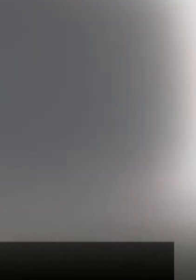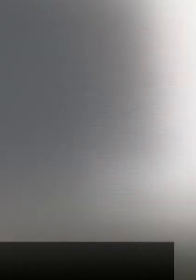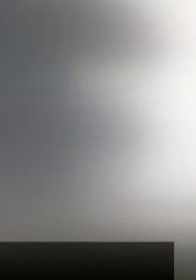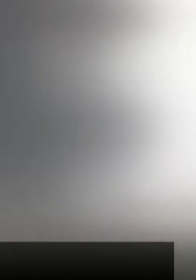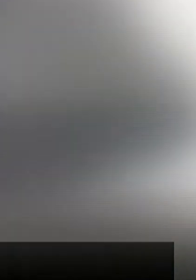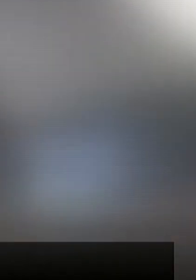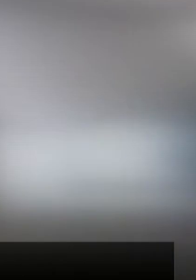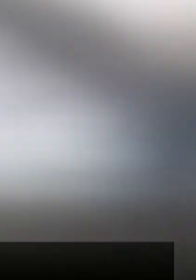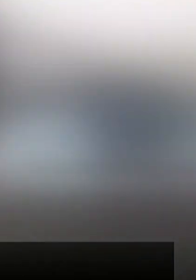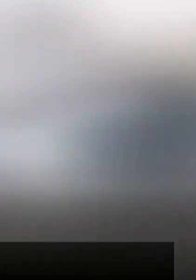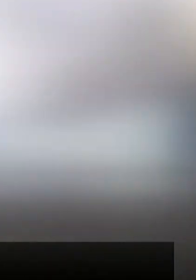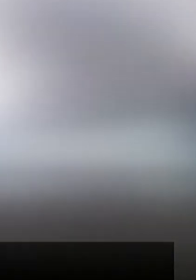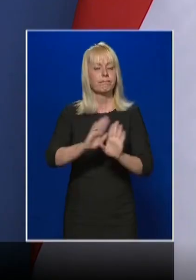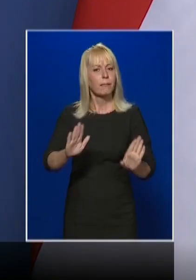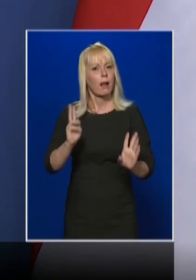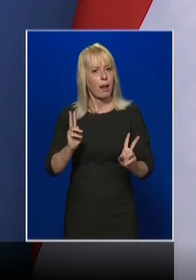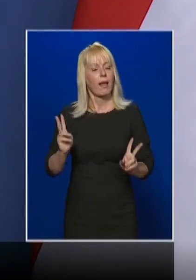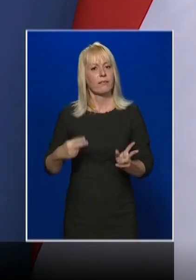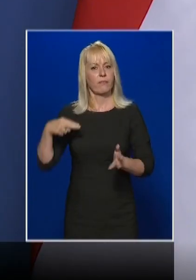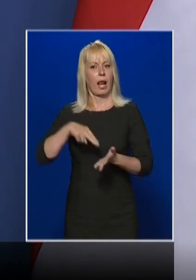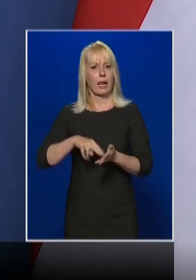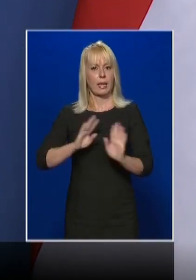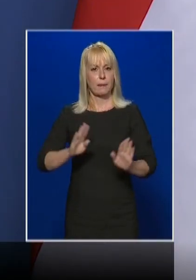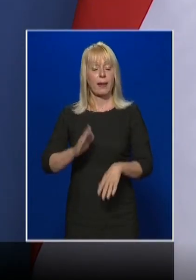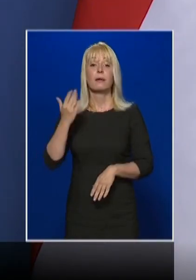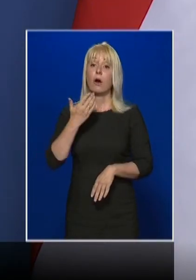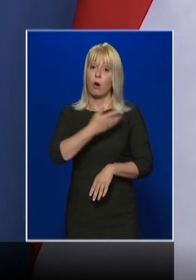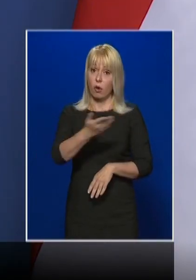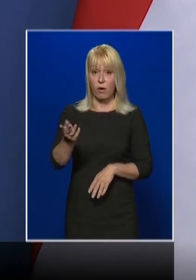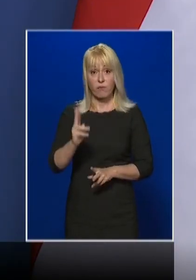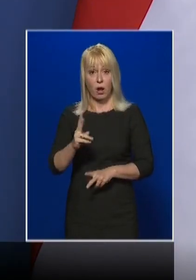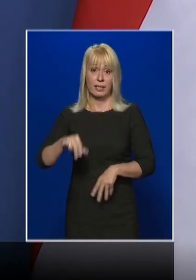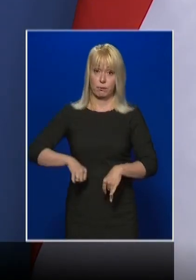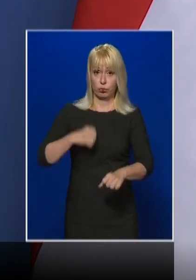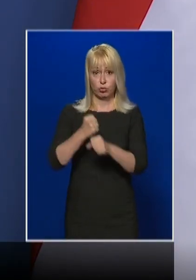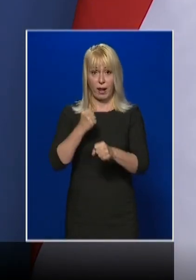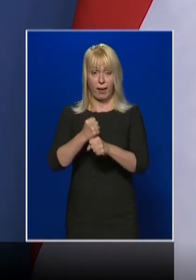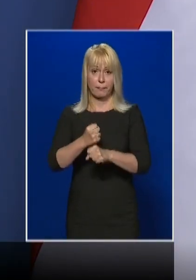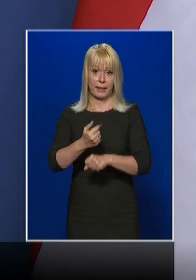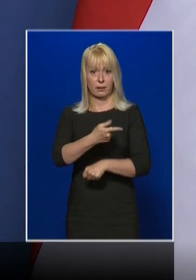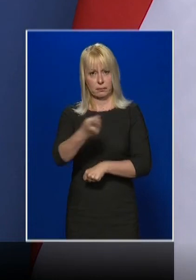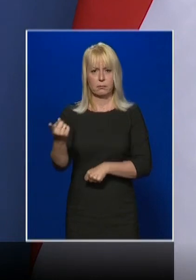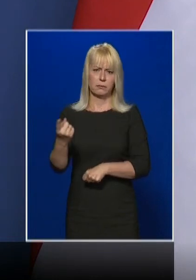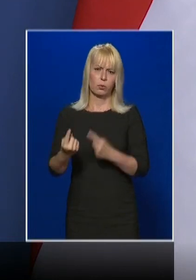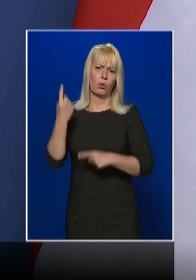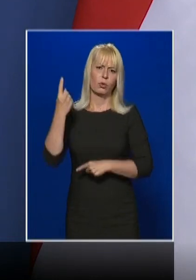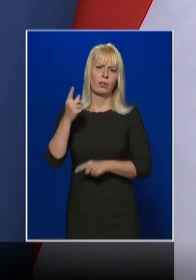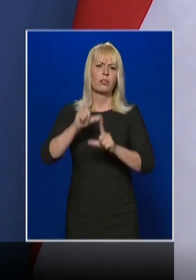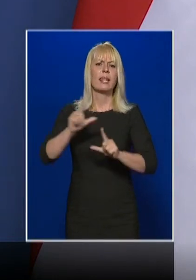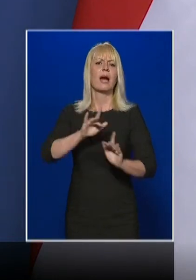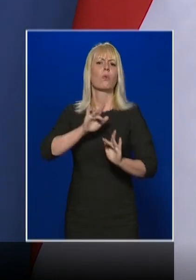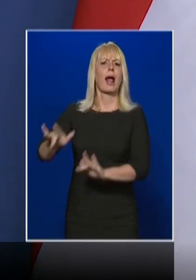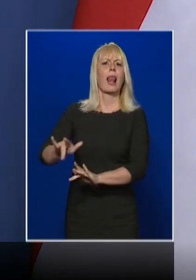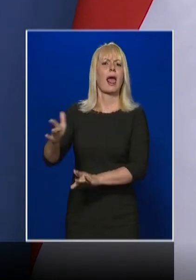akinek gyermeke tanárra támadt indokolt tartjuk hogyha valaki bűncselekményt követel itt különösen egyébként tanárok ellen